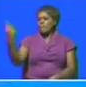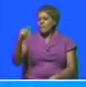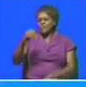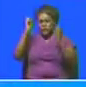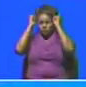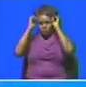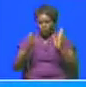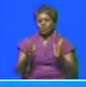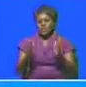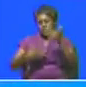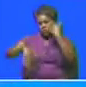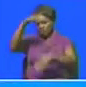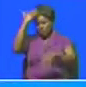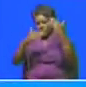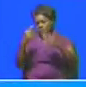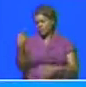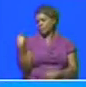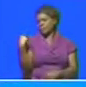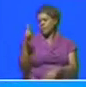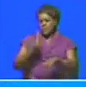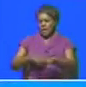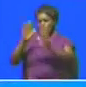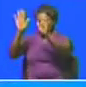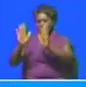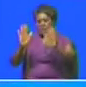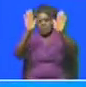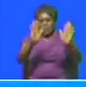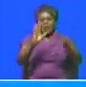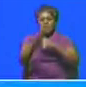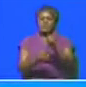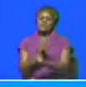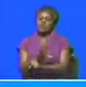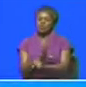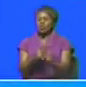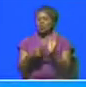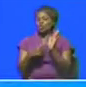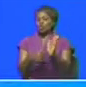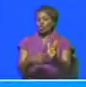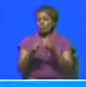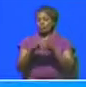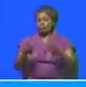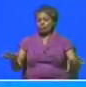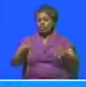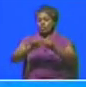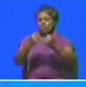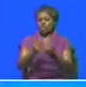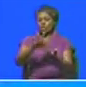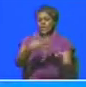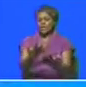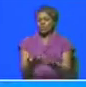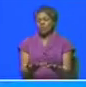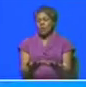chuo kikuu cha Nairobi juzi walipokuwa kwenye maandamano. Video za unyama huo zimekuwa zikienezwa kwenye mitandao ya kijamii